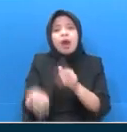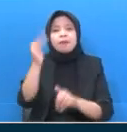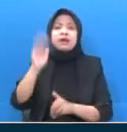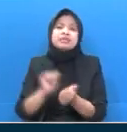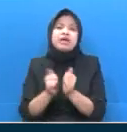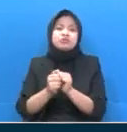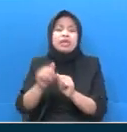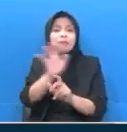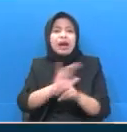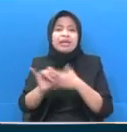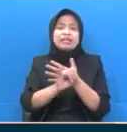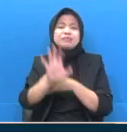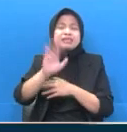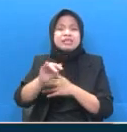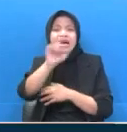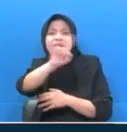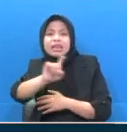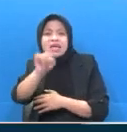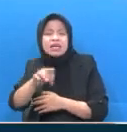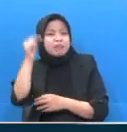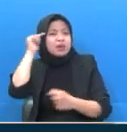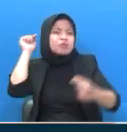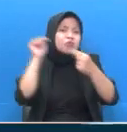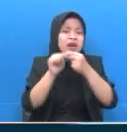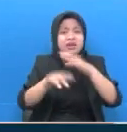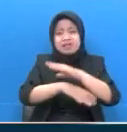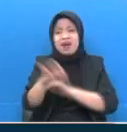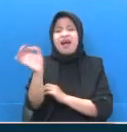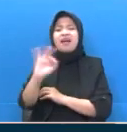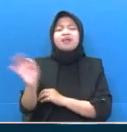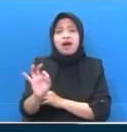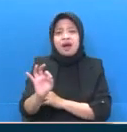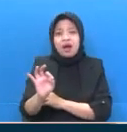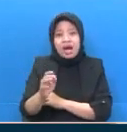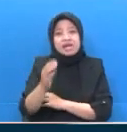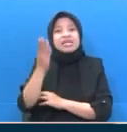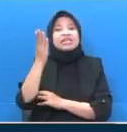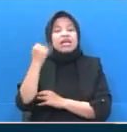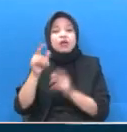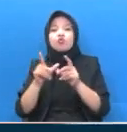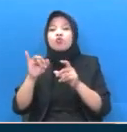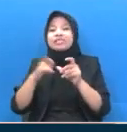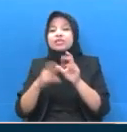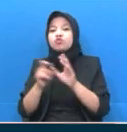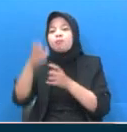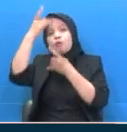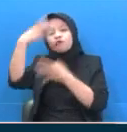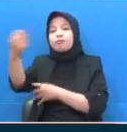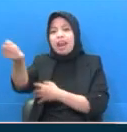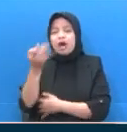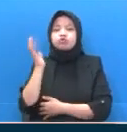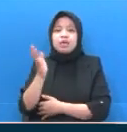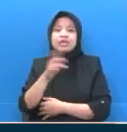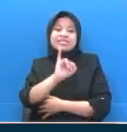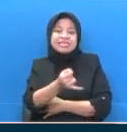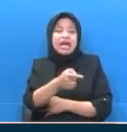Karena menurut saya apa yang disampaikan itu tidak mendasar. Seperti apa yang disampaikan oleh Prof. Ibnu tadi, karena almarhum ini